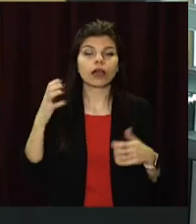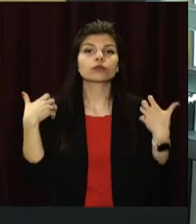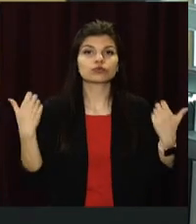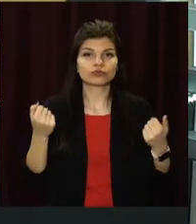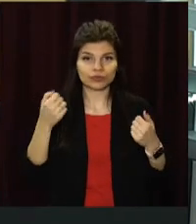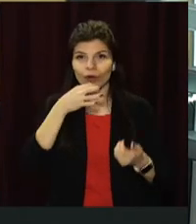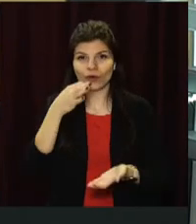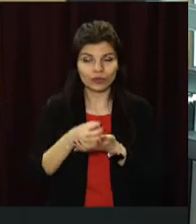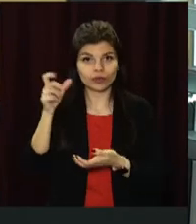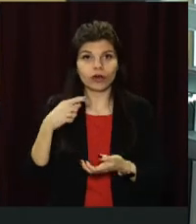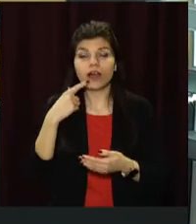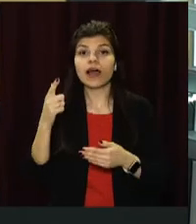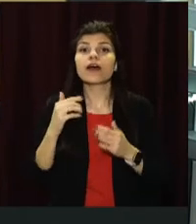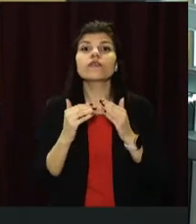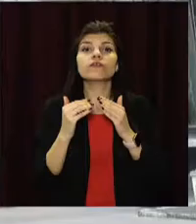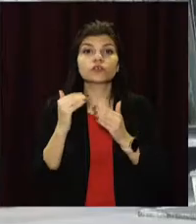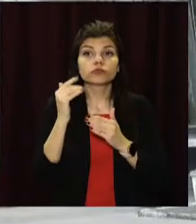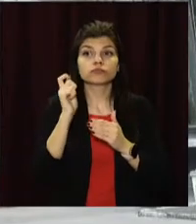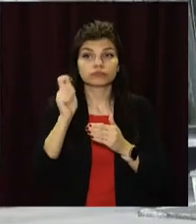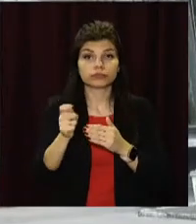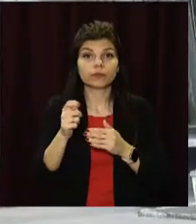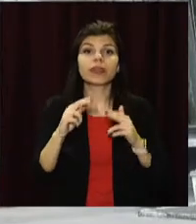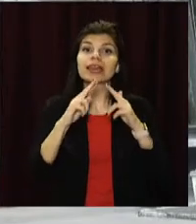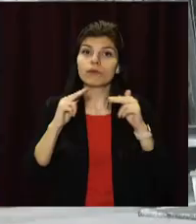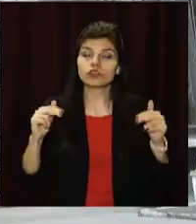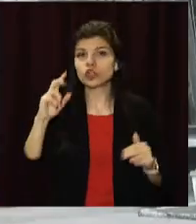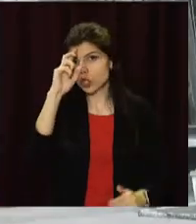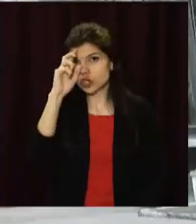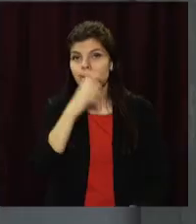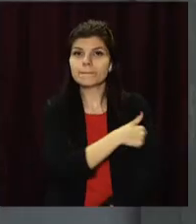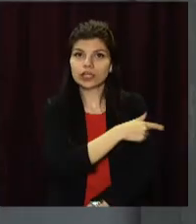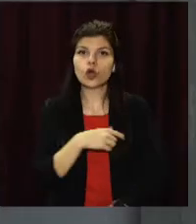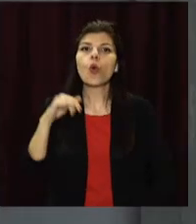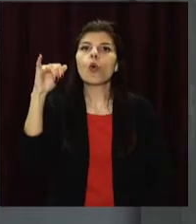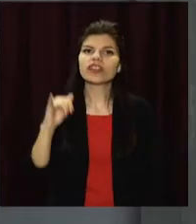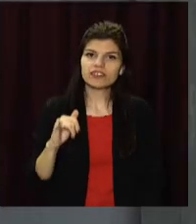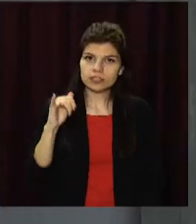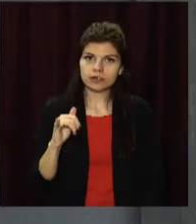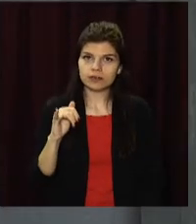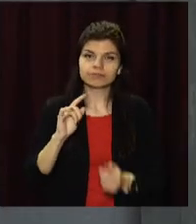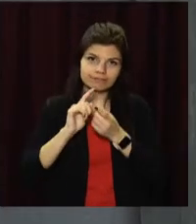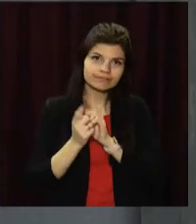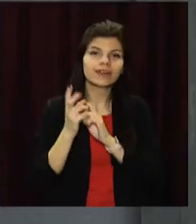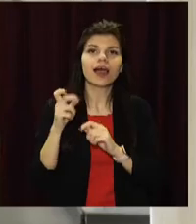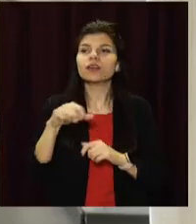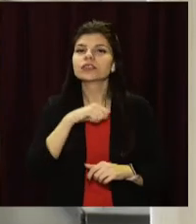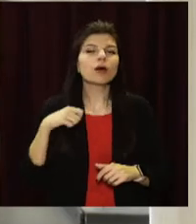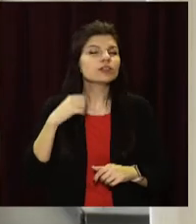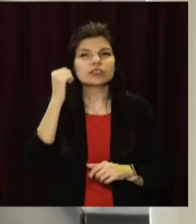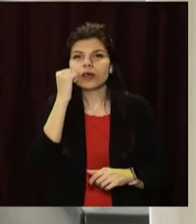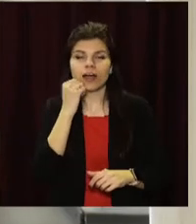здоров'я, один з провідних вишів Дніпра називається Дніпровський державний медичний університет. Виш – один з